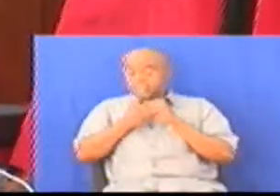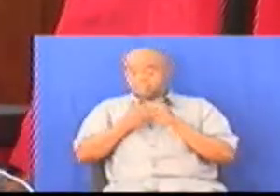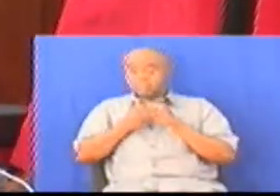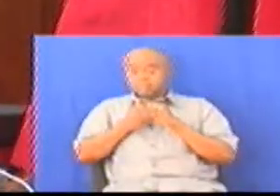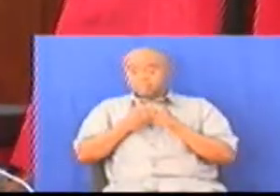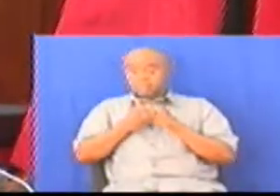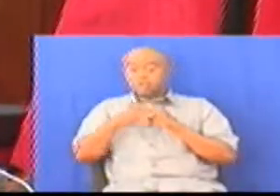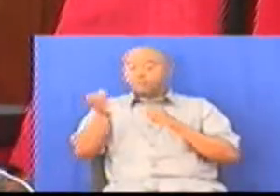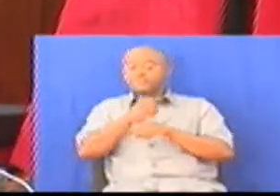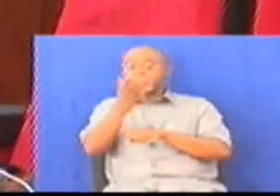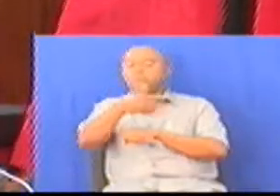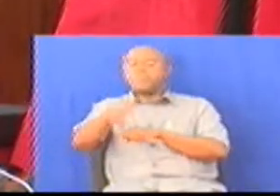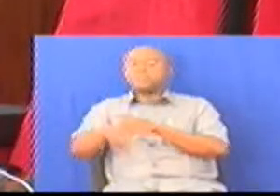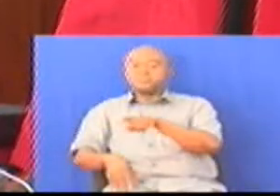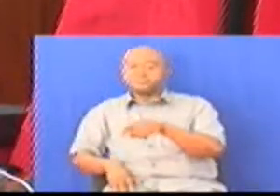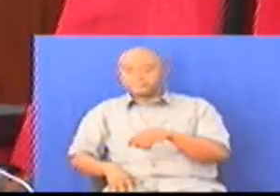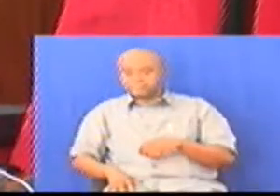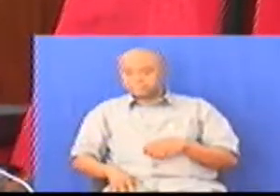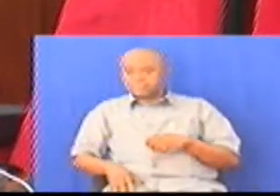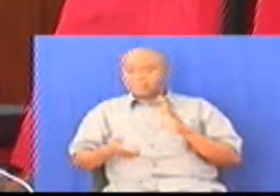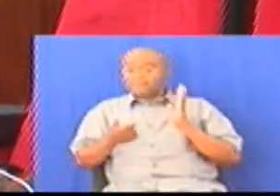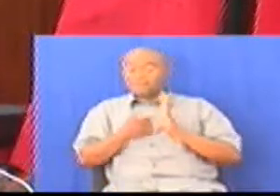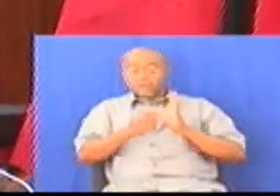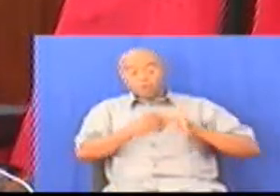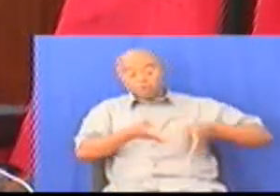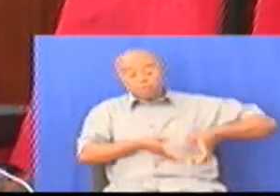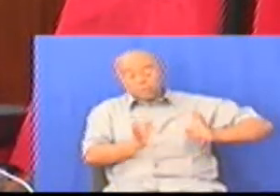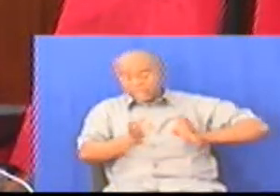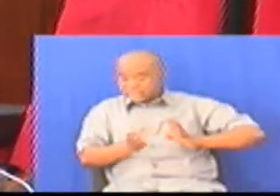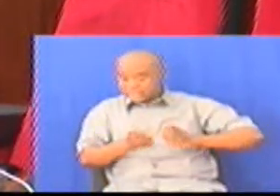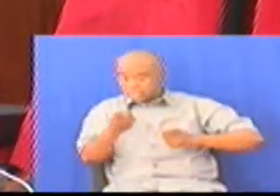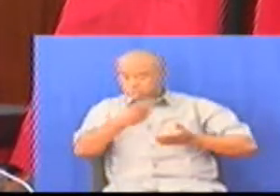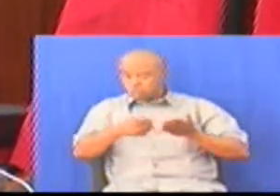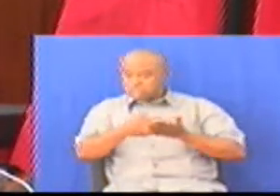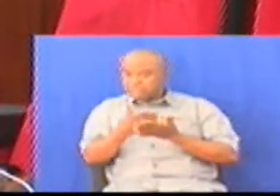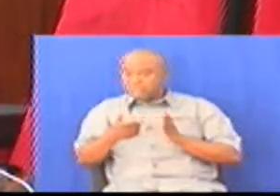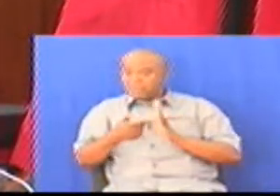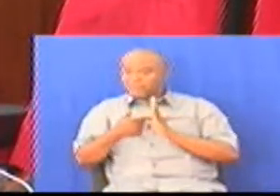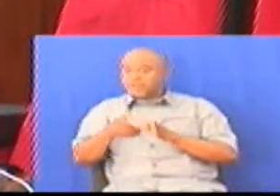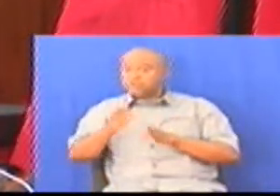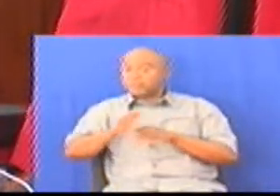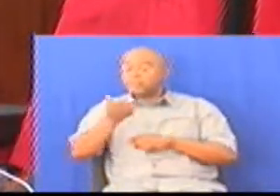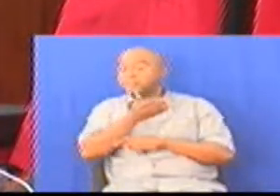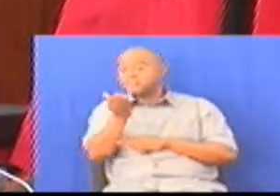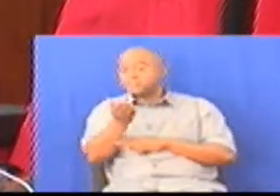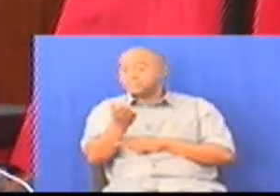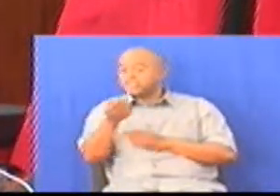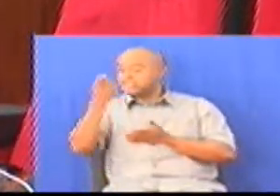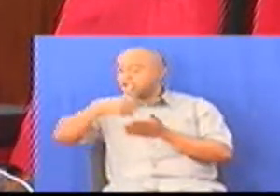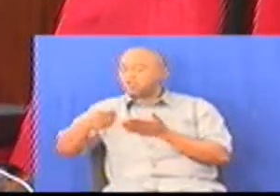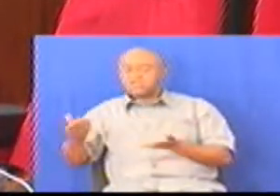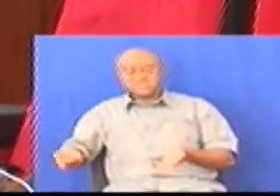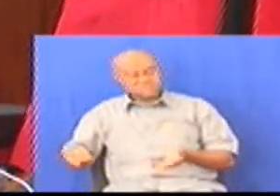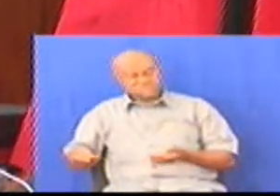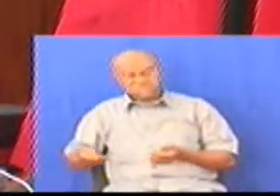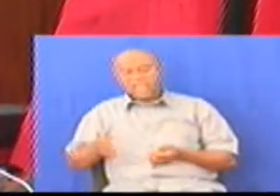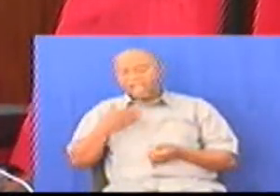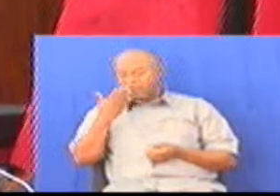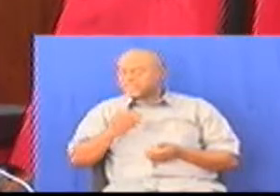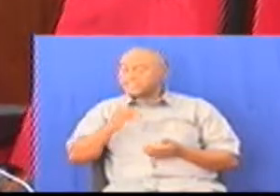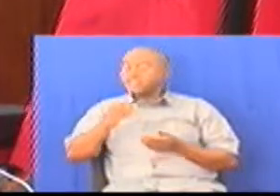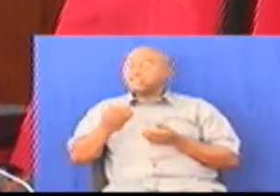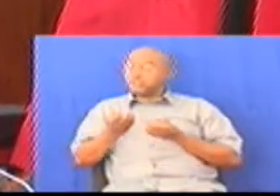ikiletwa kama umwagiliaji haina kodi, lakini ikiletwa kwa matumizi mengine ya maji ina kodi. Kwa hiyo pia tungepata msamaha